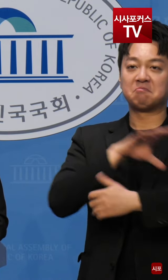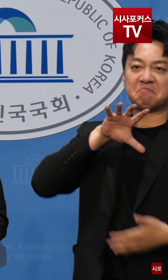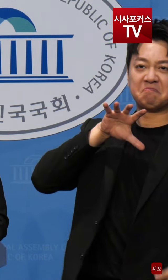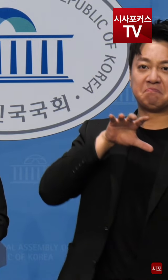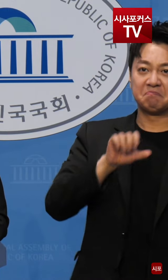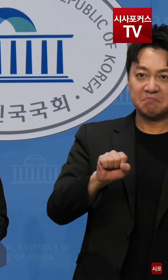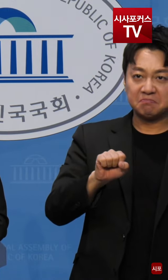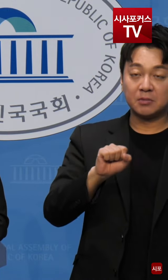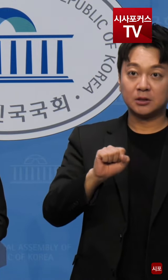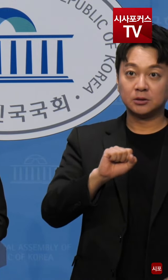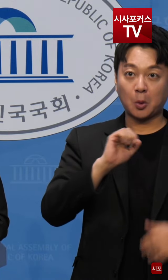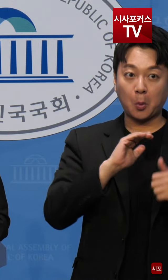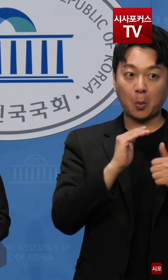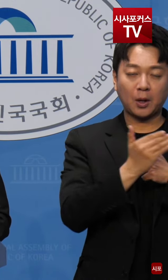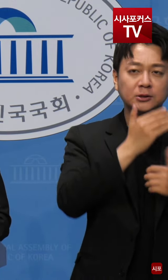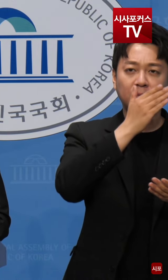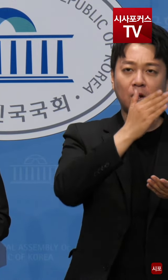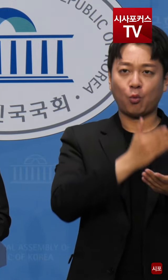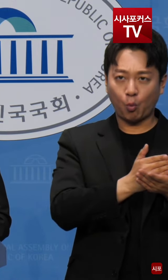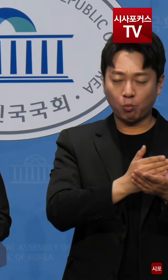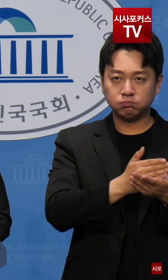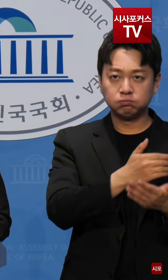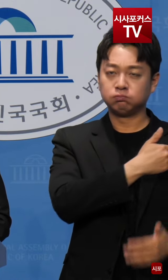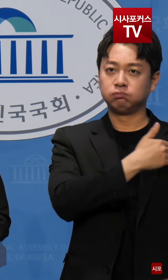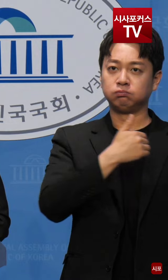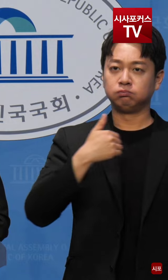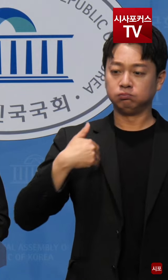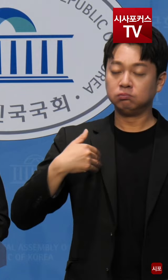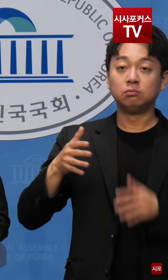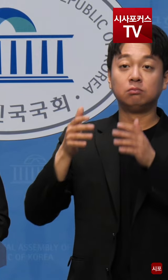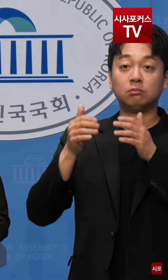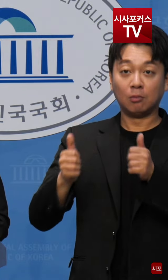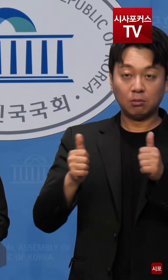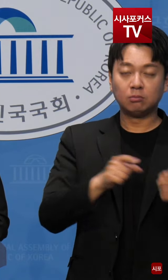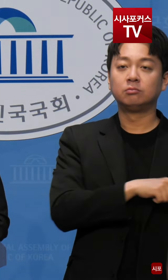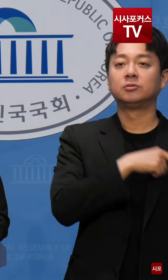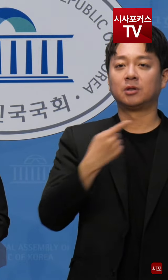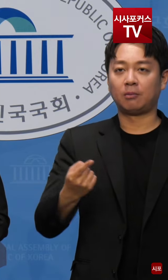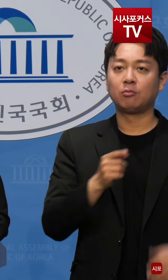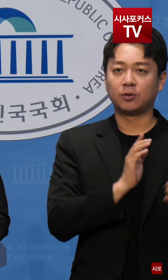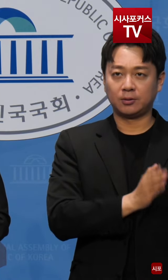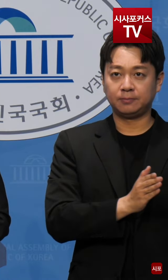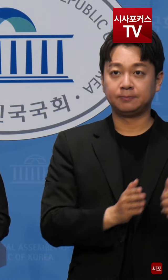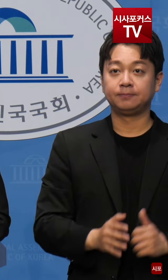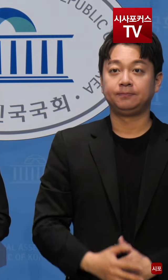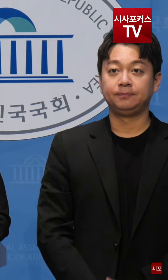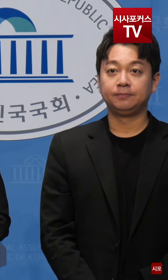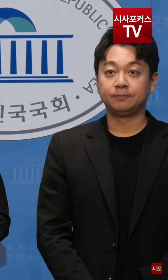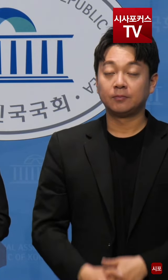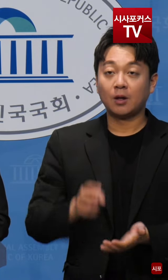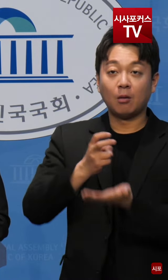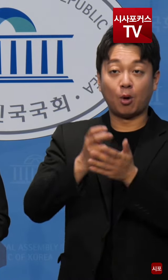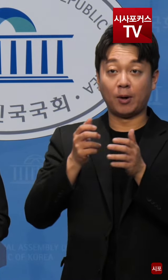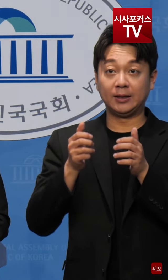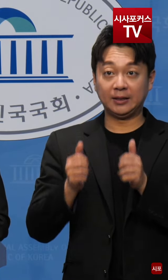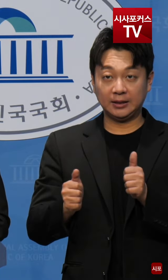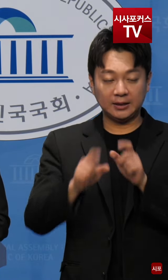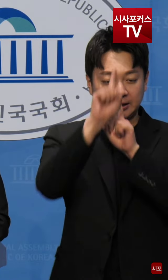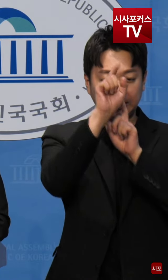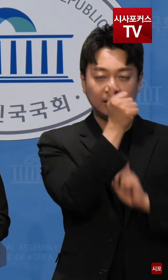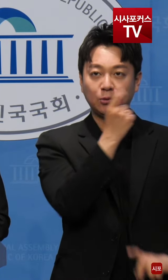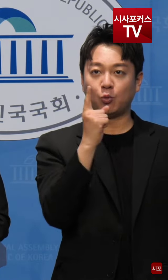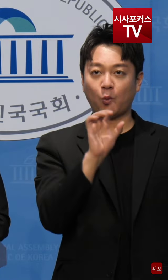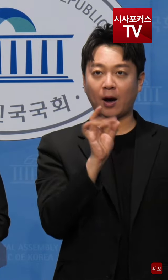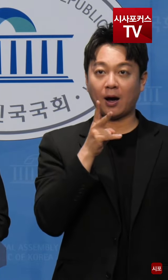말고 떳떳하게 법의 심판을 받길 바랍니다. 법원이 이화영